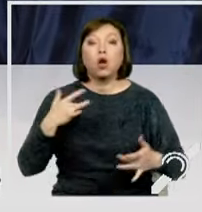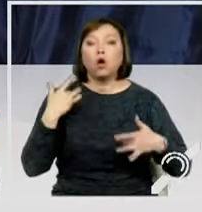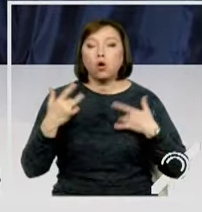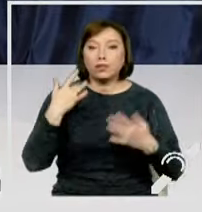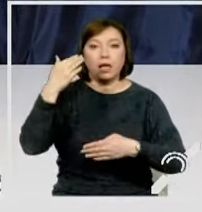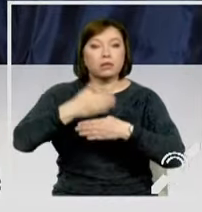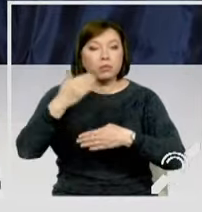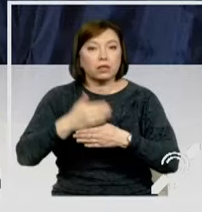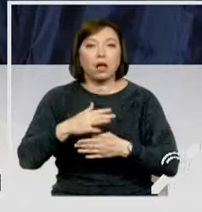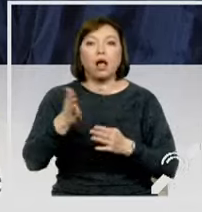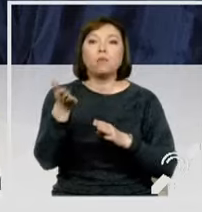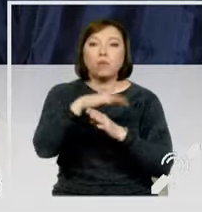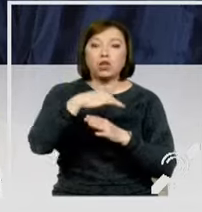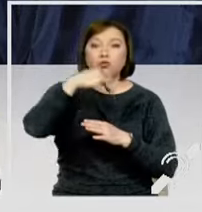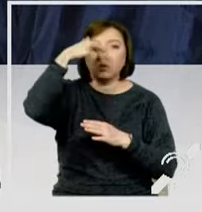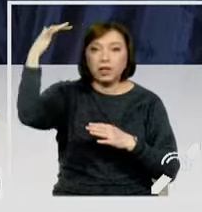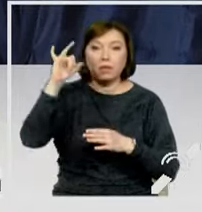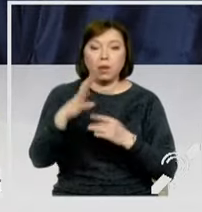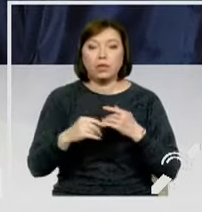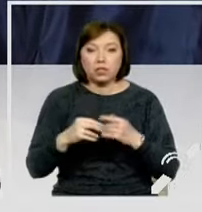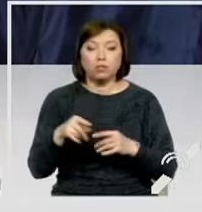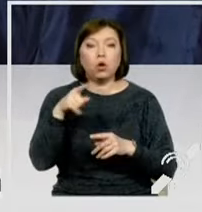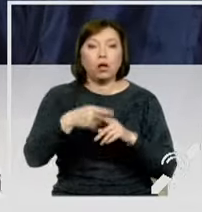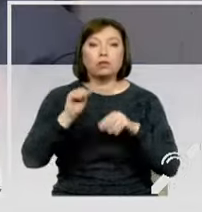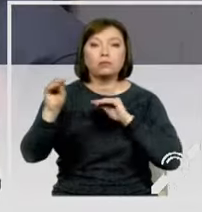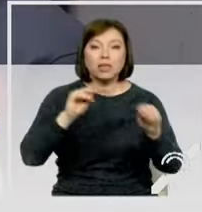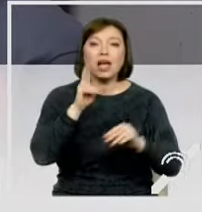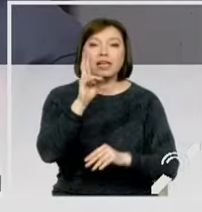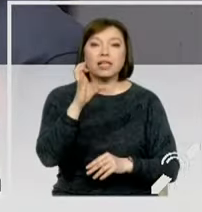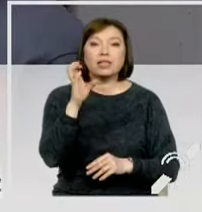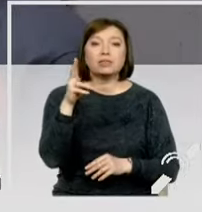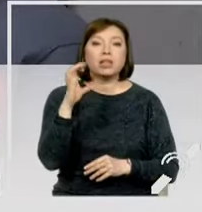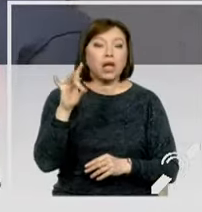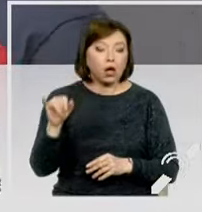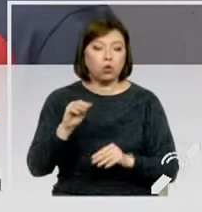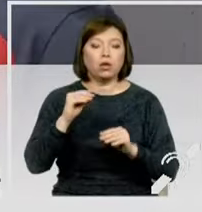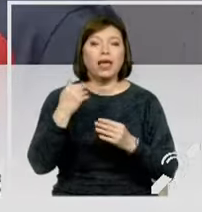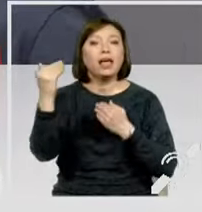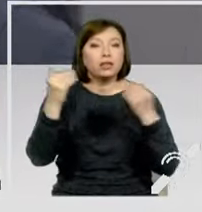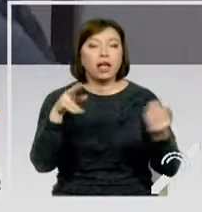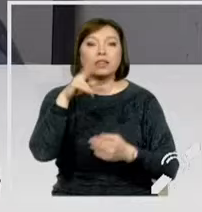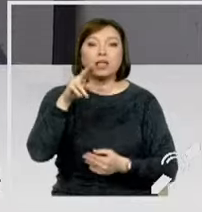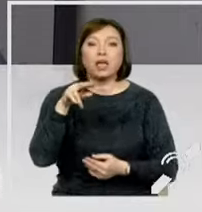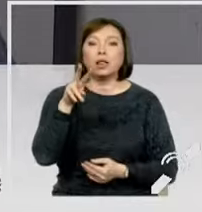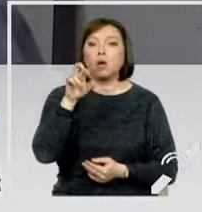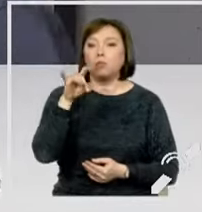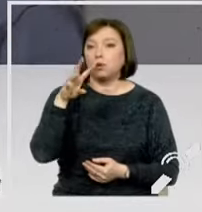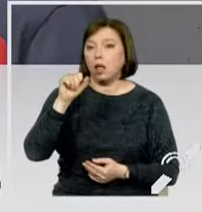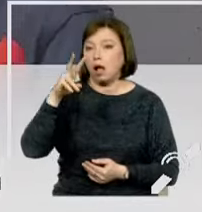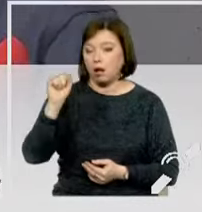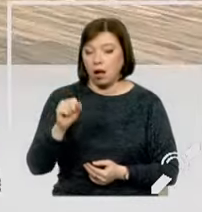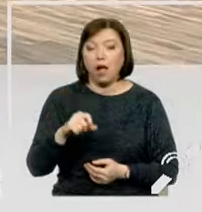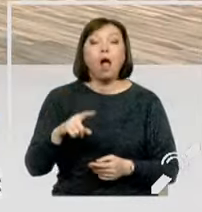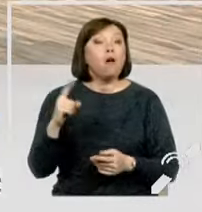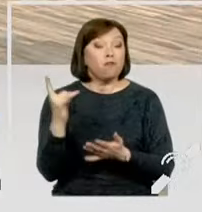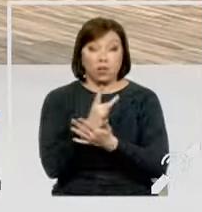Concertul spectacol Între cer și pământ este conceput de dirijorul Cristian Spătaru și regizat de Daniela Burlaca. În premieră, celebra